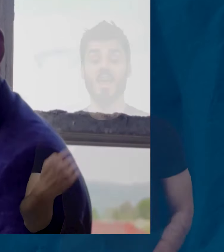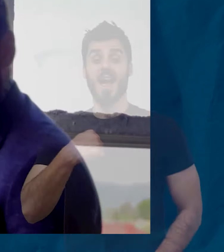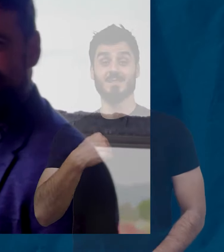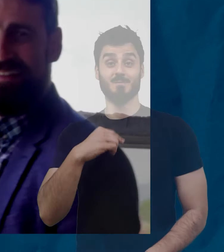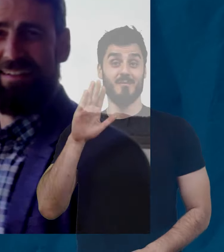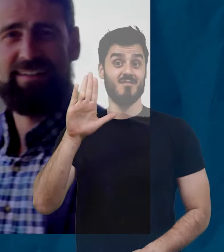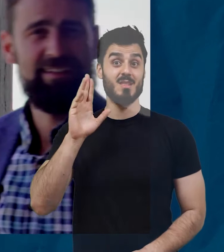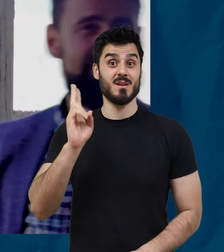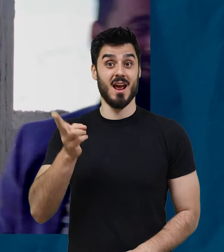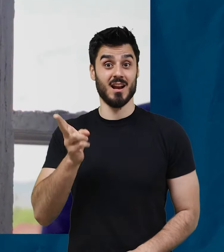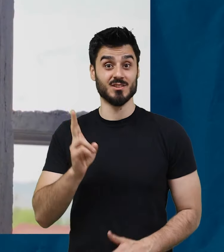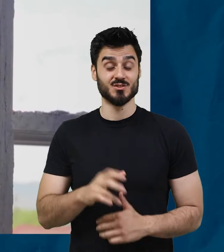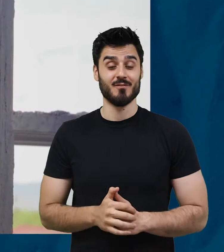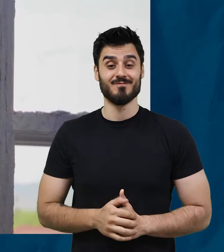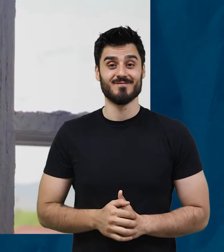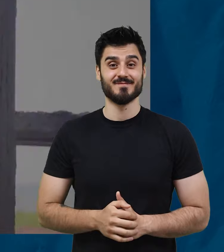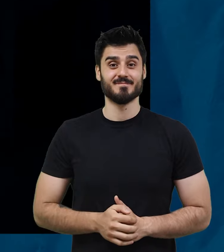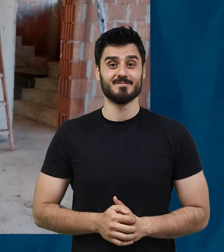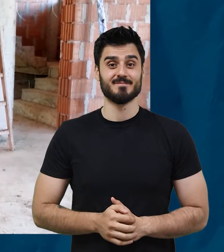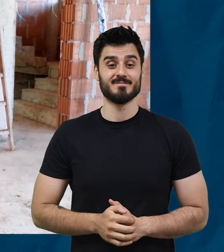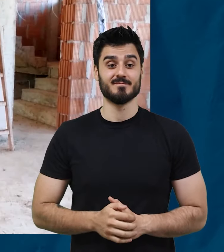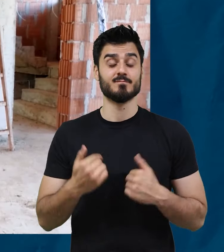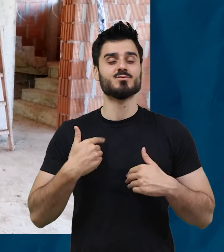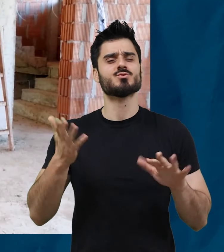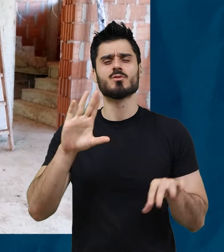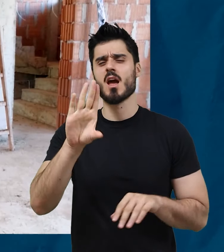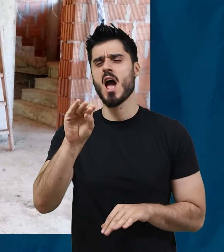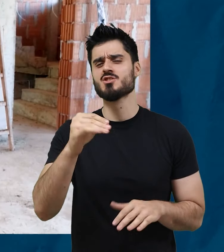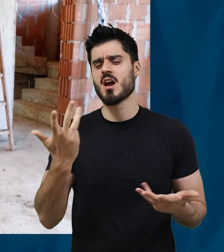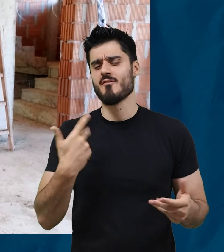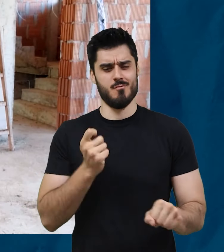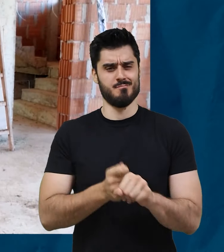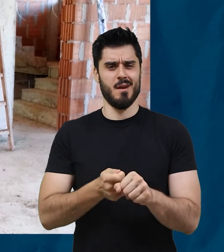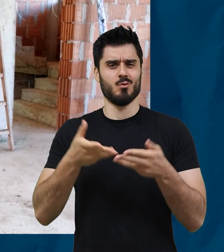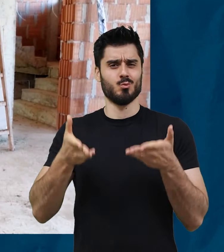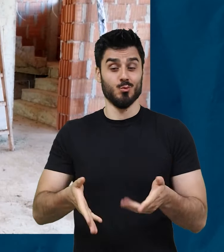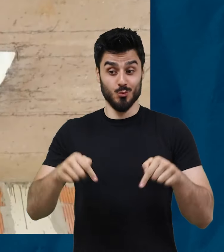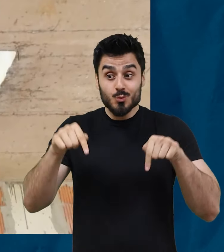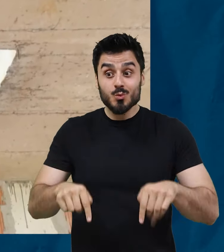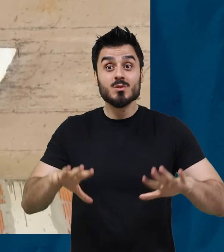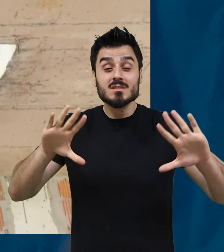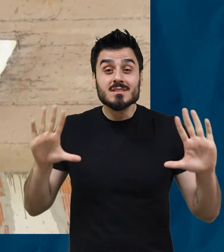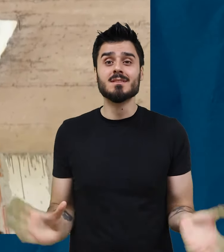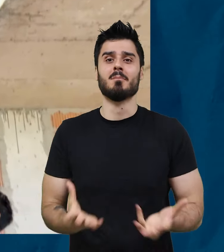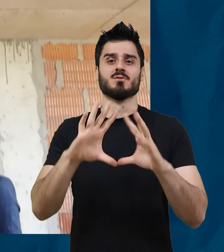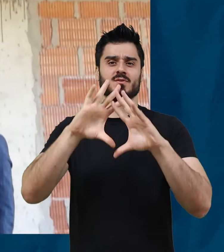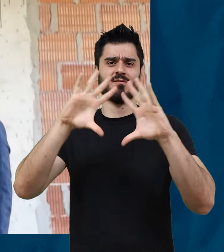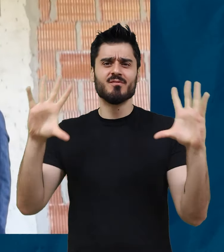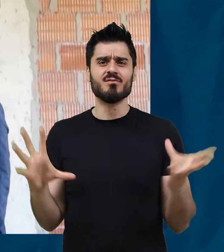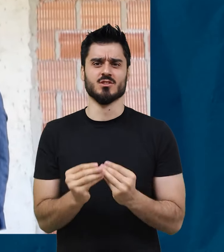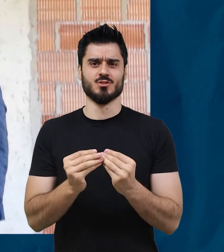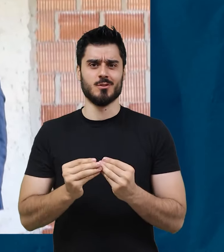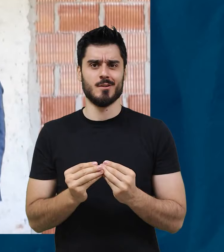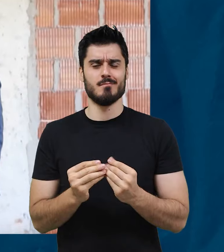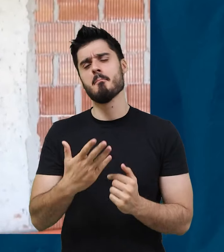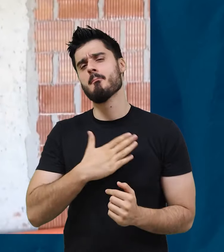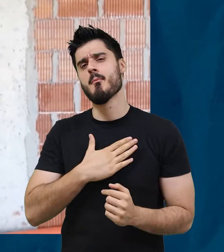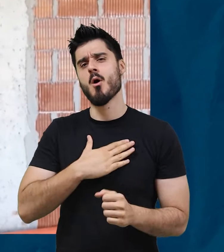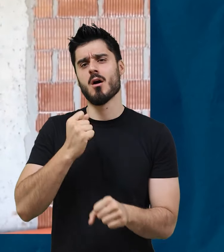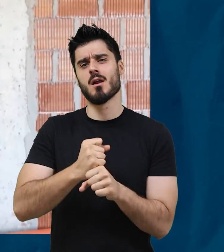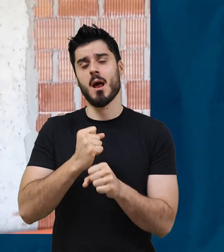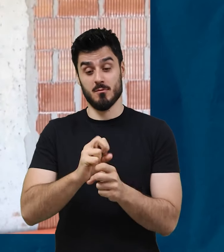Аз съм Владимир Караджов. Ще ви кажа какво правя тук. От тук започва всичко. Моята работа е